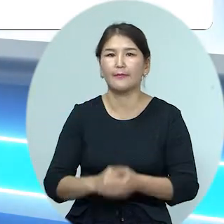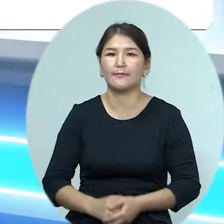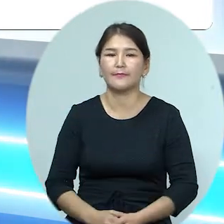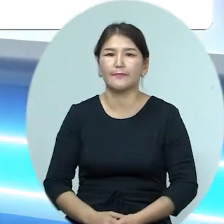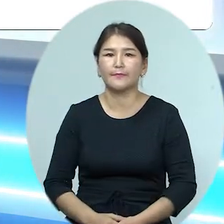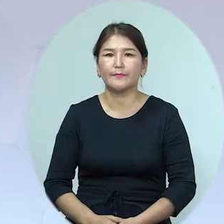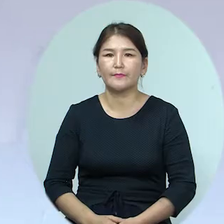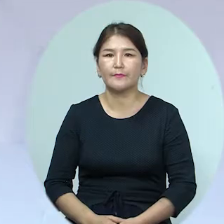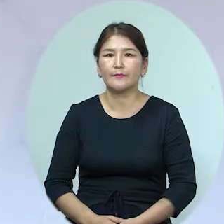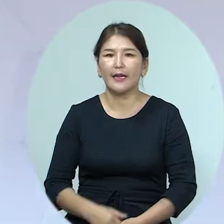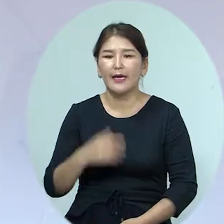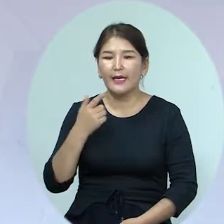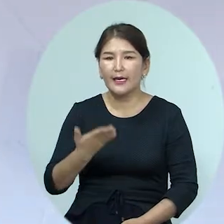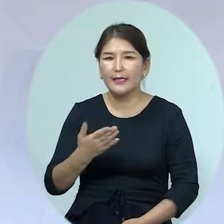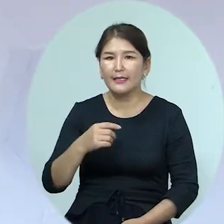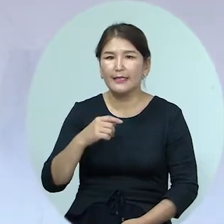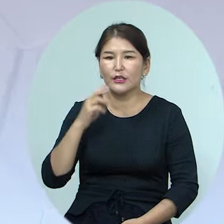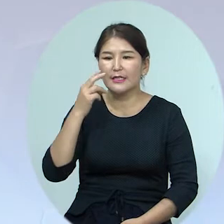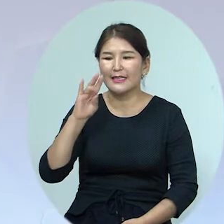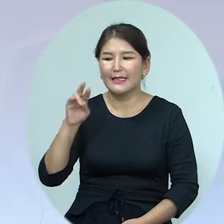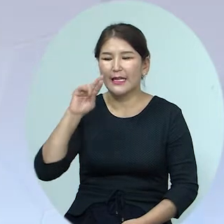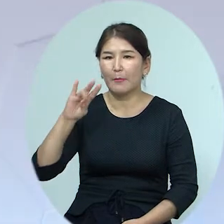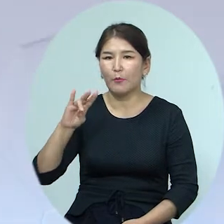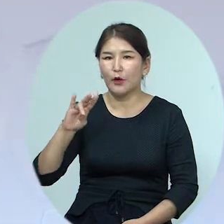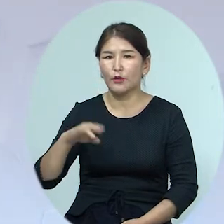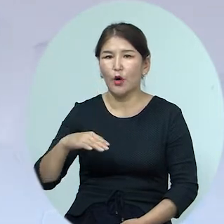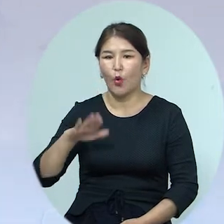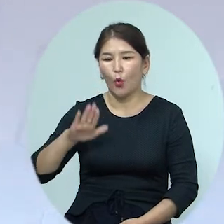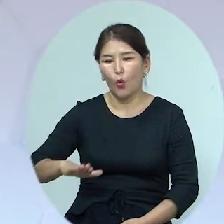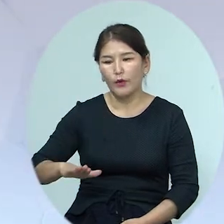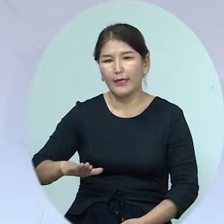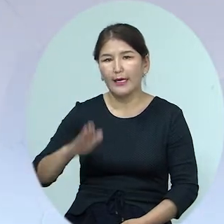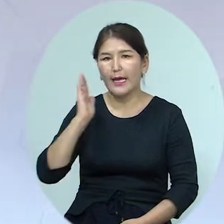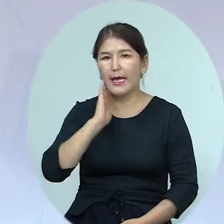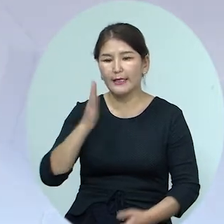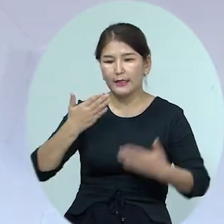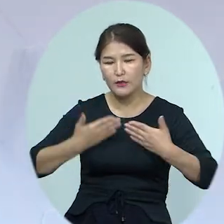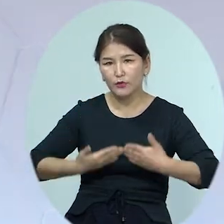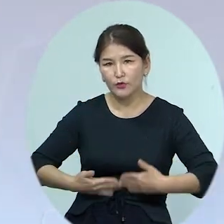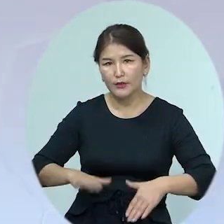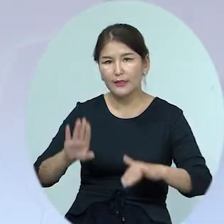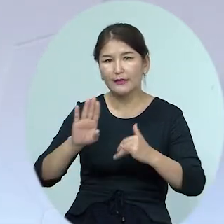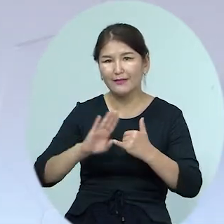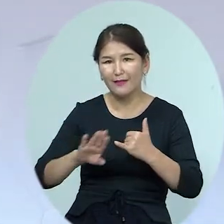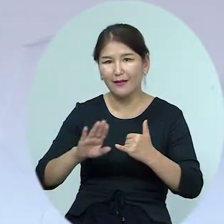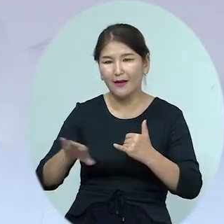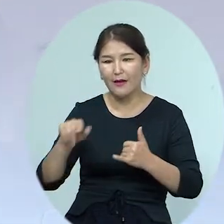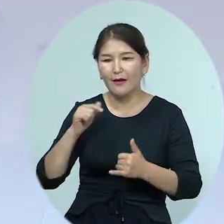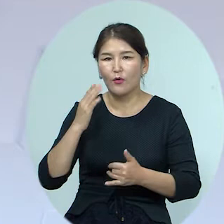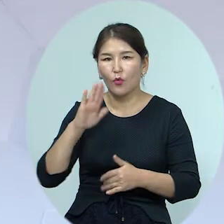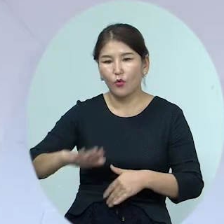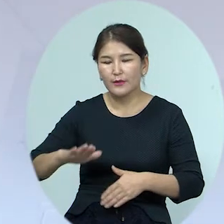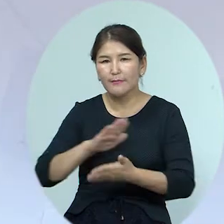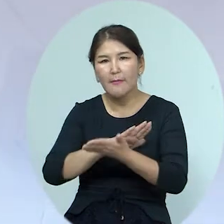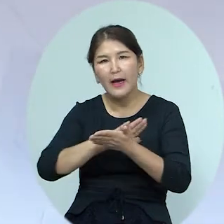хэлдэг байгаа. Энэ ням бол хүүхдийг эхээс төрөх үед амны хөндөд ерөөсөө байдаггүй цэвэрхэн байдаг